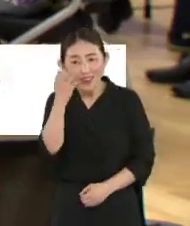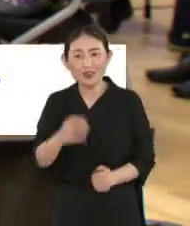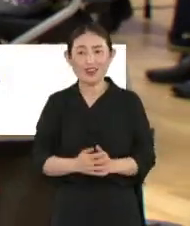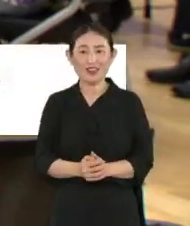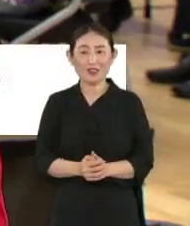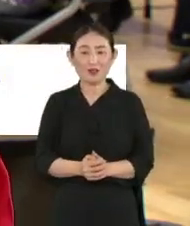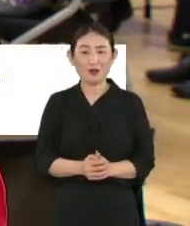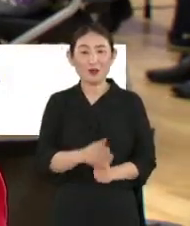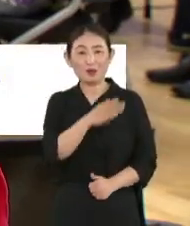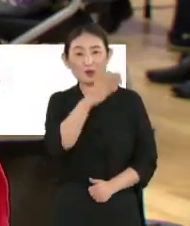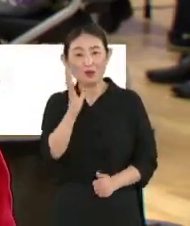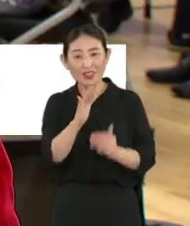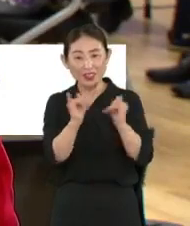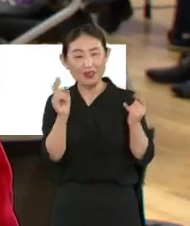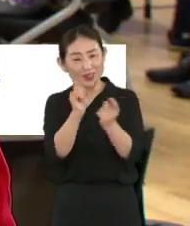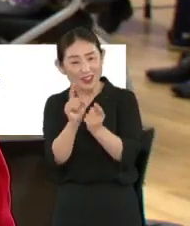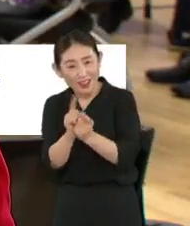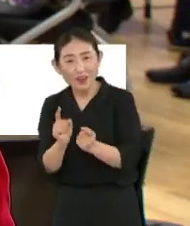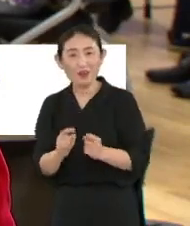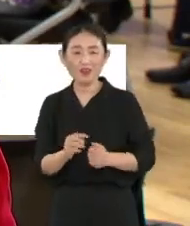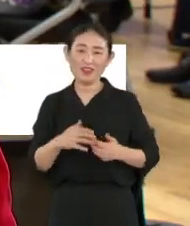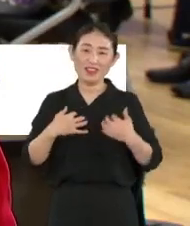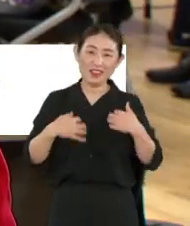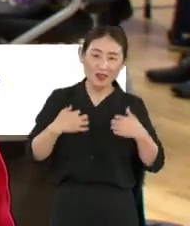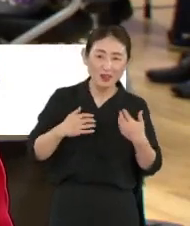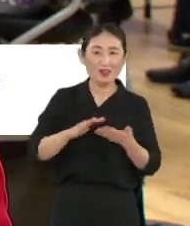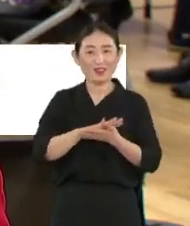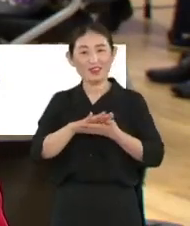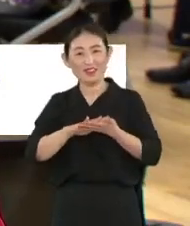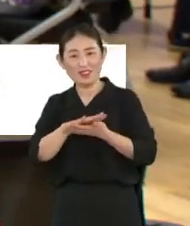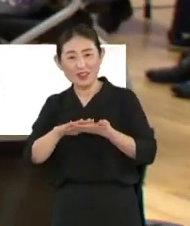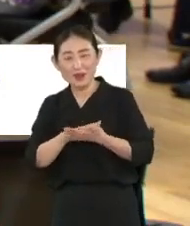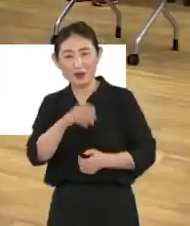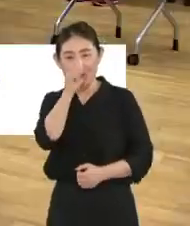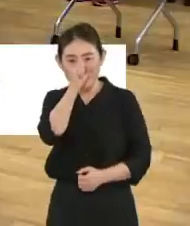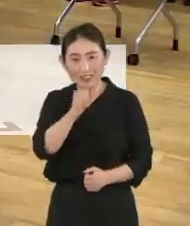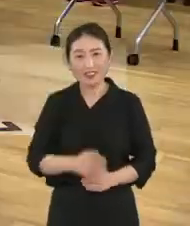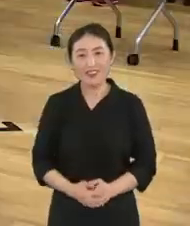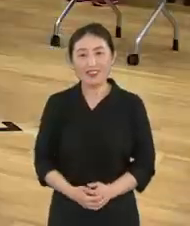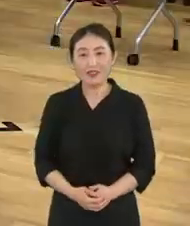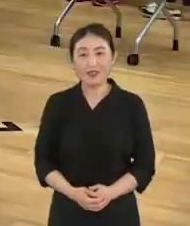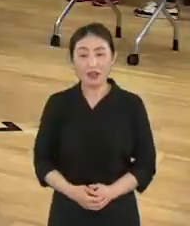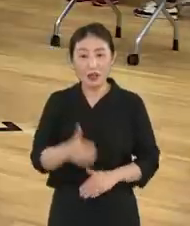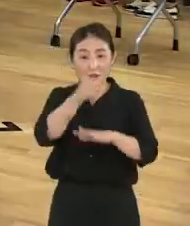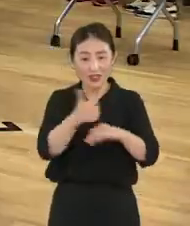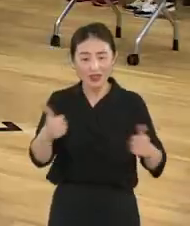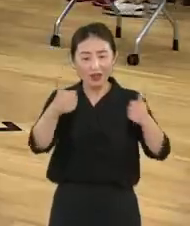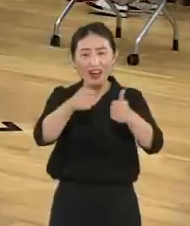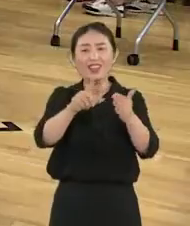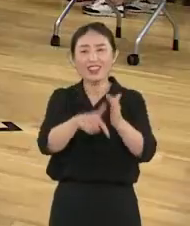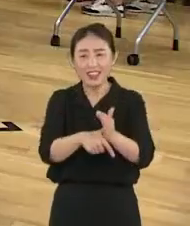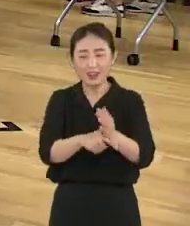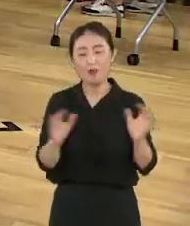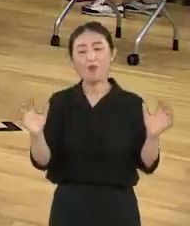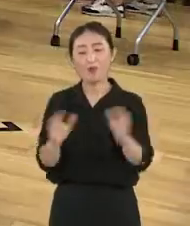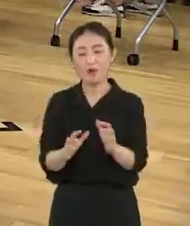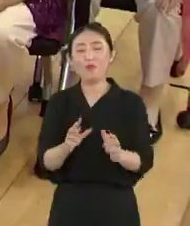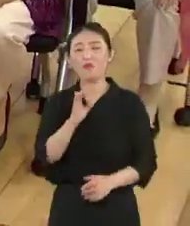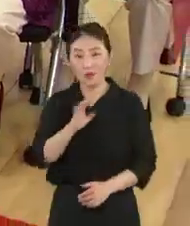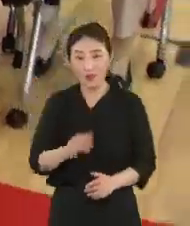여러분들을 만나게 하시고 그래서 어제 가 너무 좋습니다 결승전에 안에서 오프라인으로 경기가